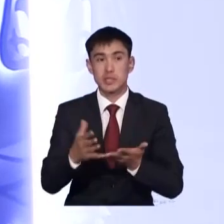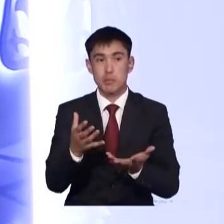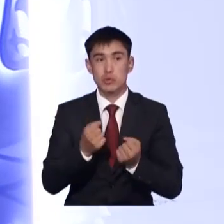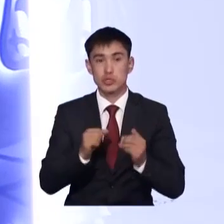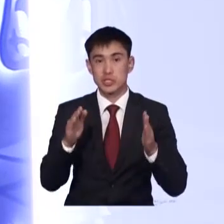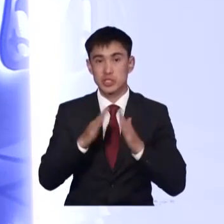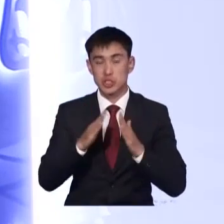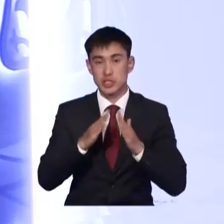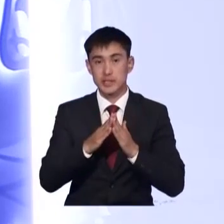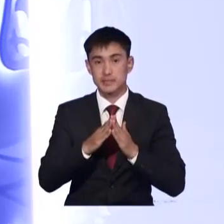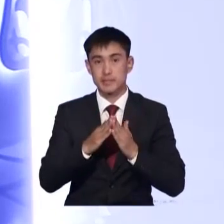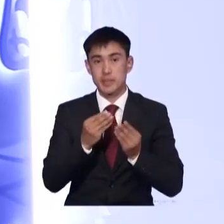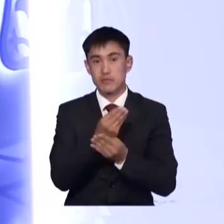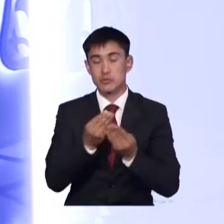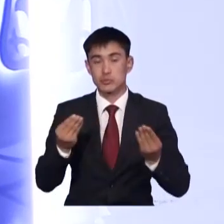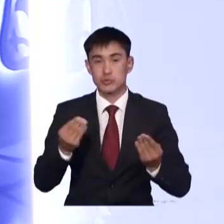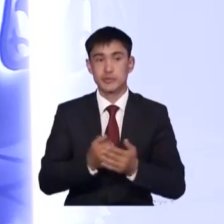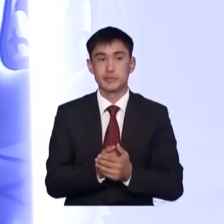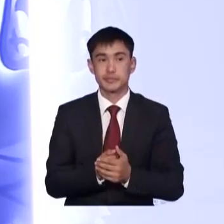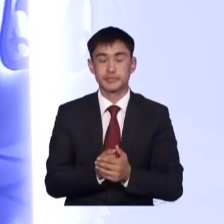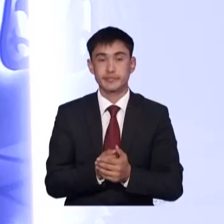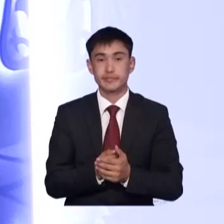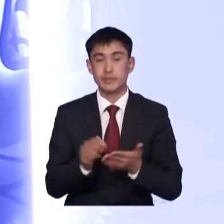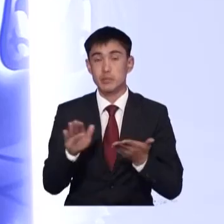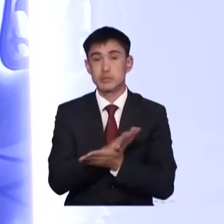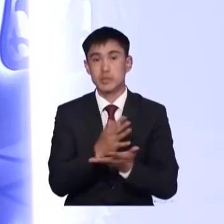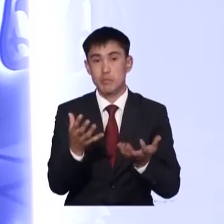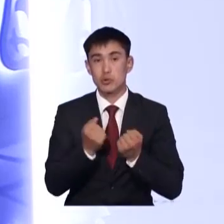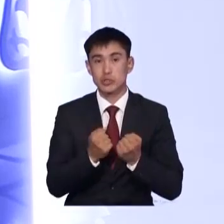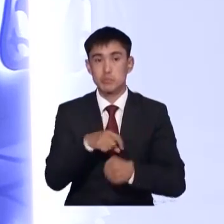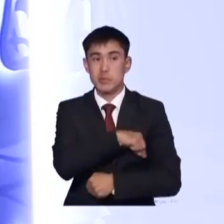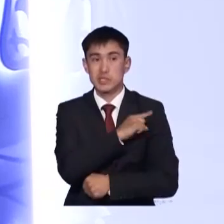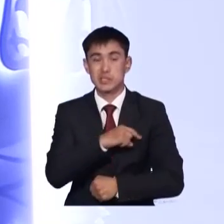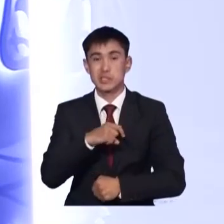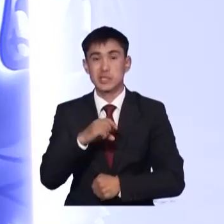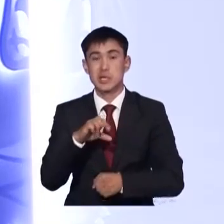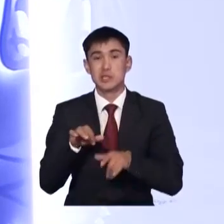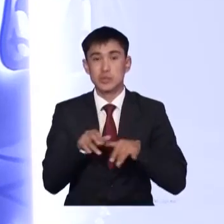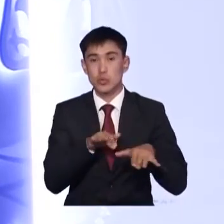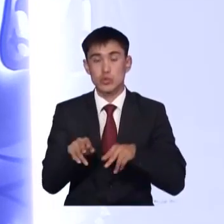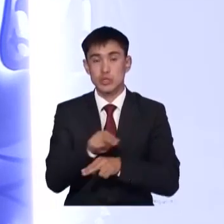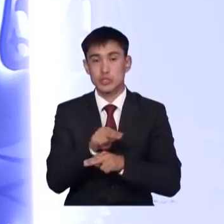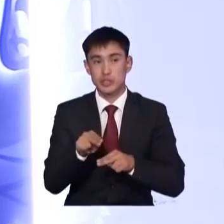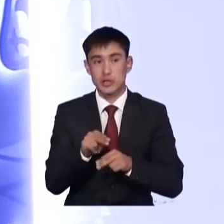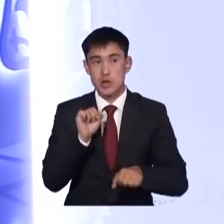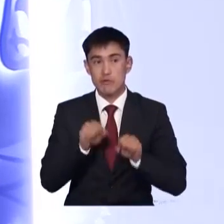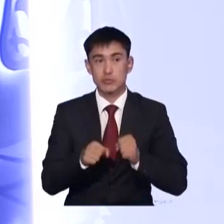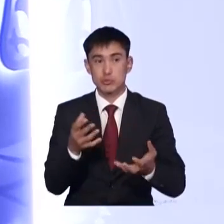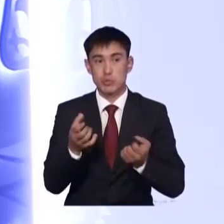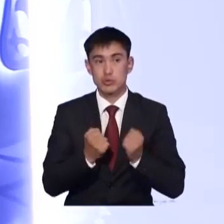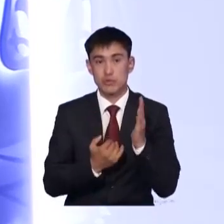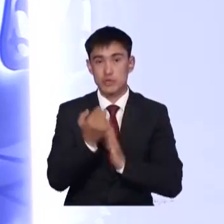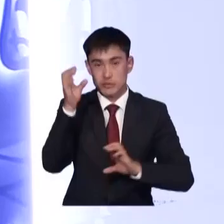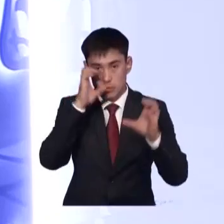получение вещевого имущества бесплатное получение медицинского санато курортное лечение возможность получения